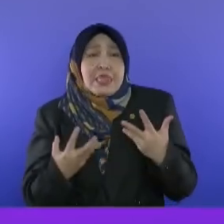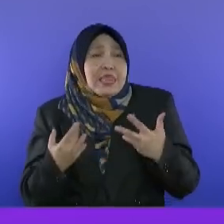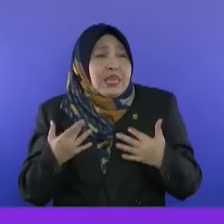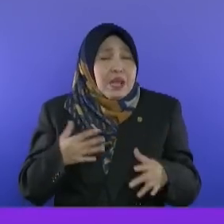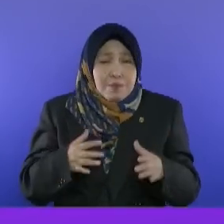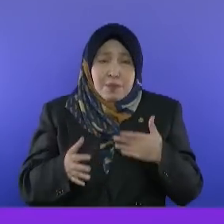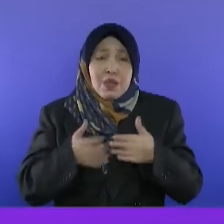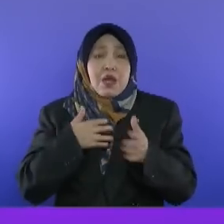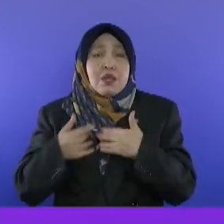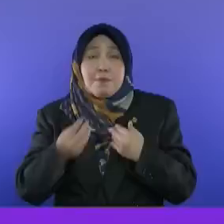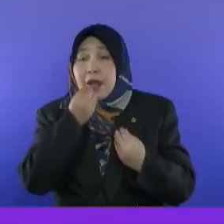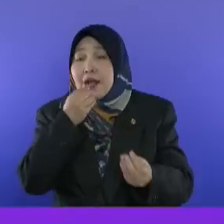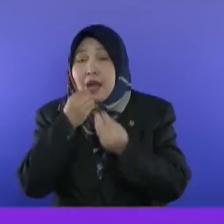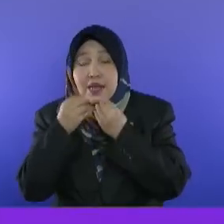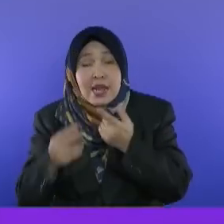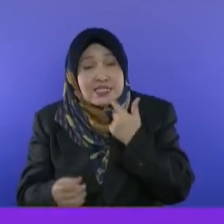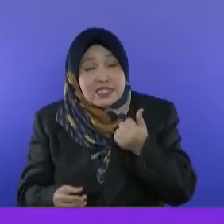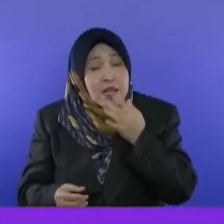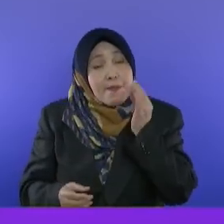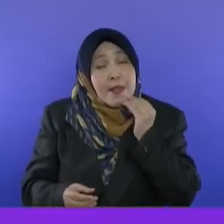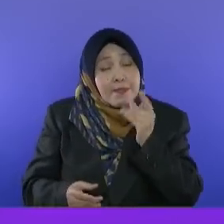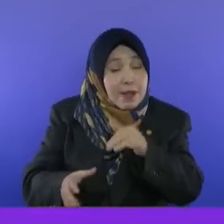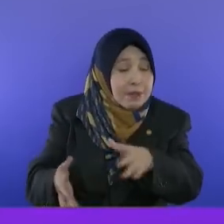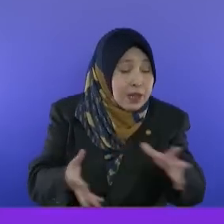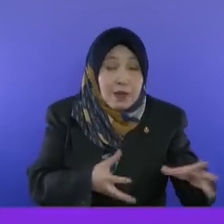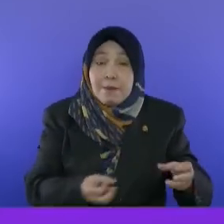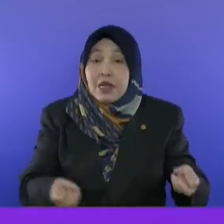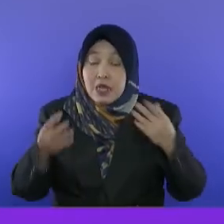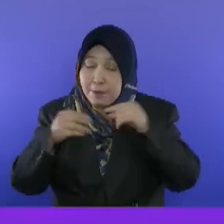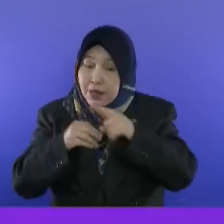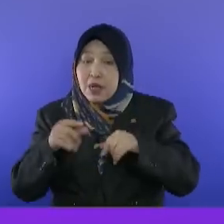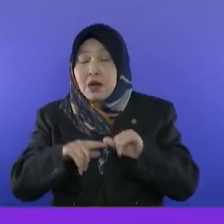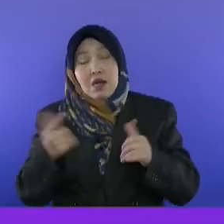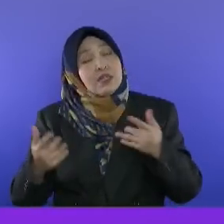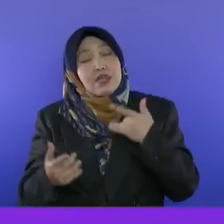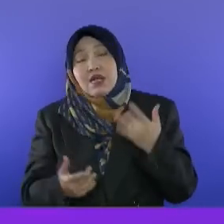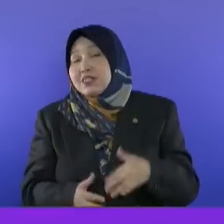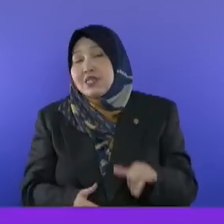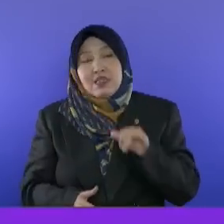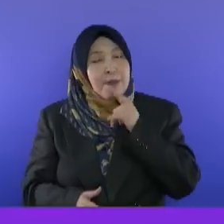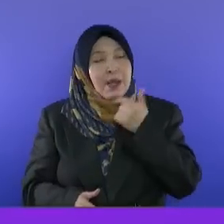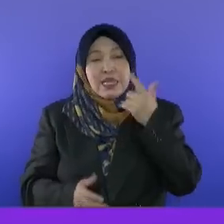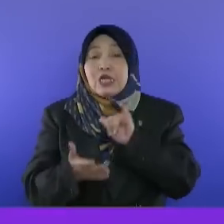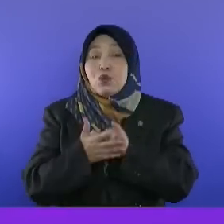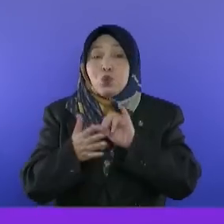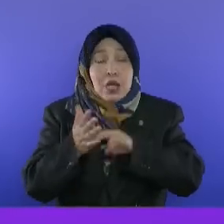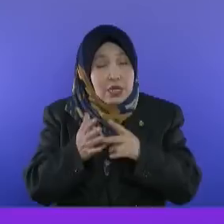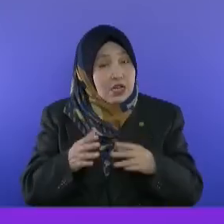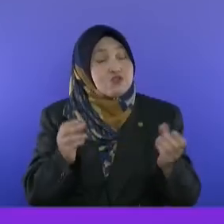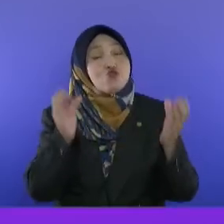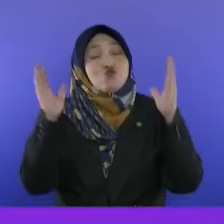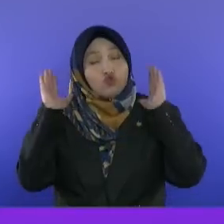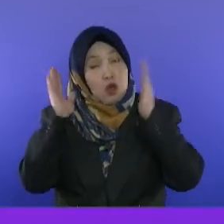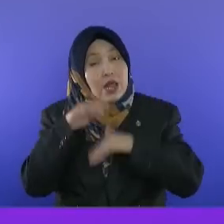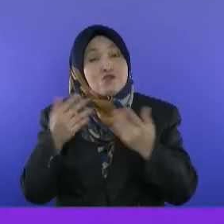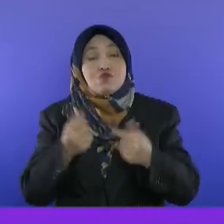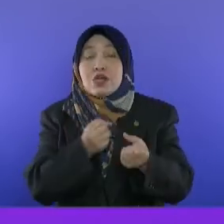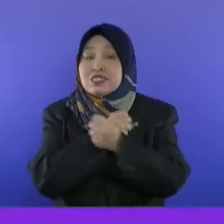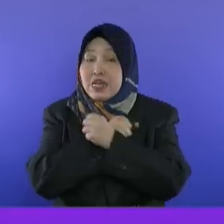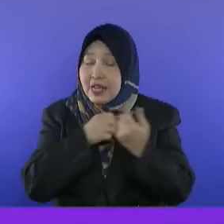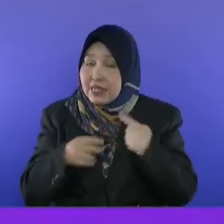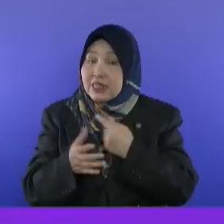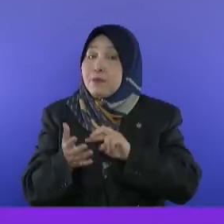ada makanan sedap ke ada banyak pokaro lain tapi kita udah nggak Tentu aja maka itu tandanya salat Dah Sayang Maksudnya apa